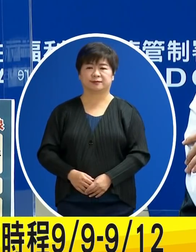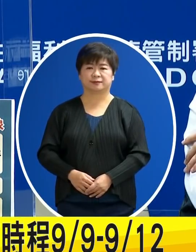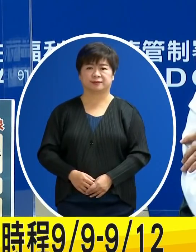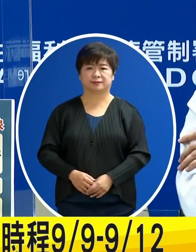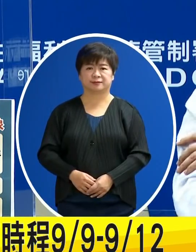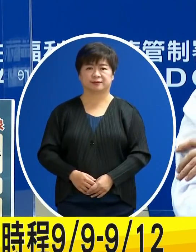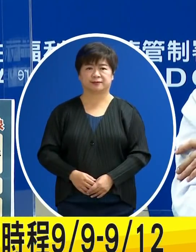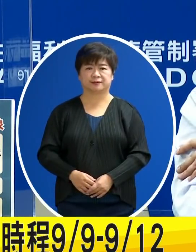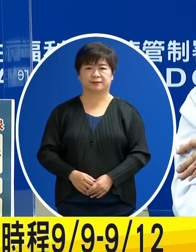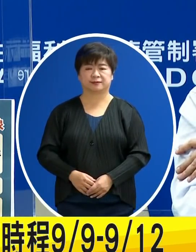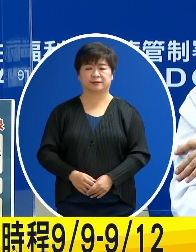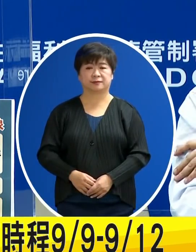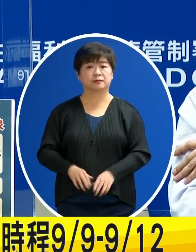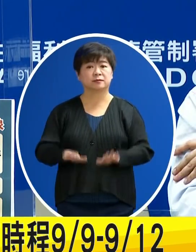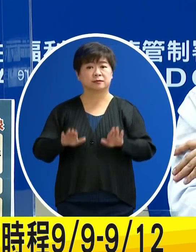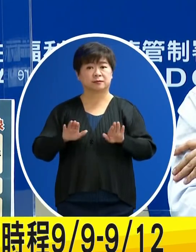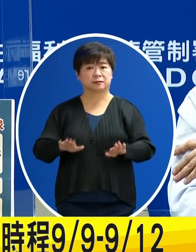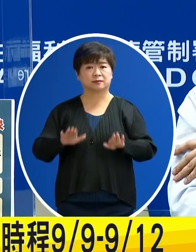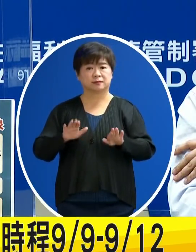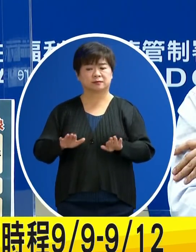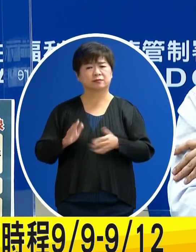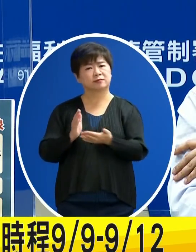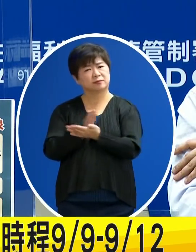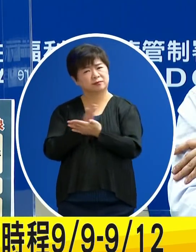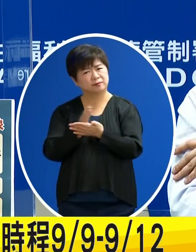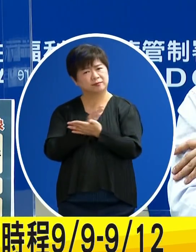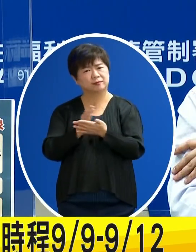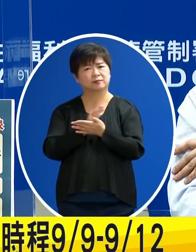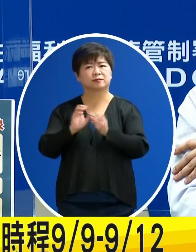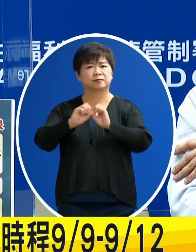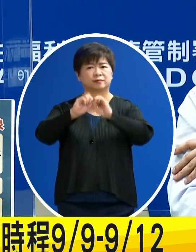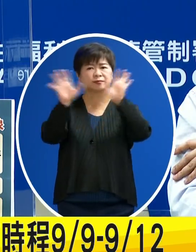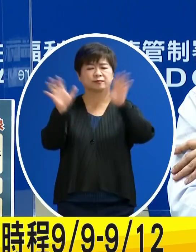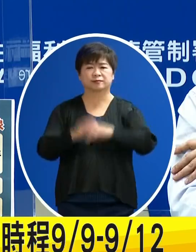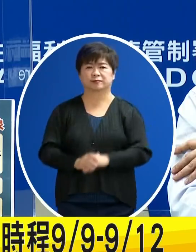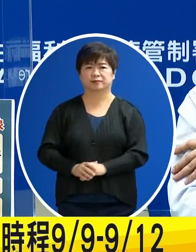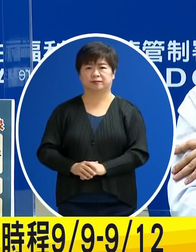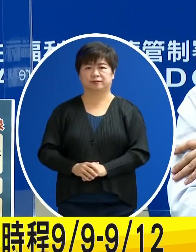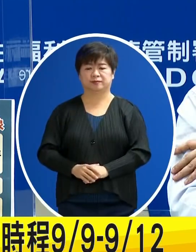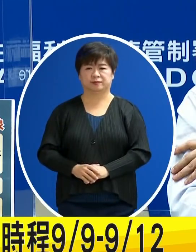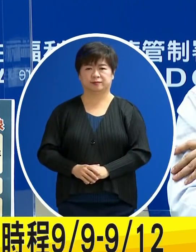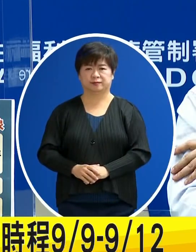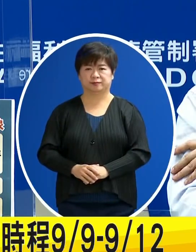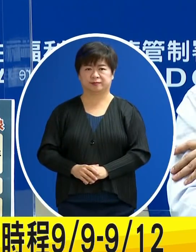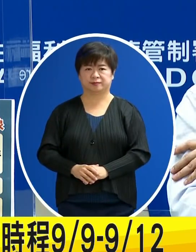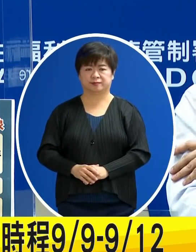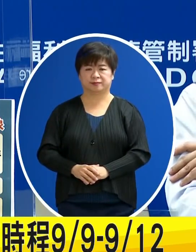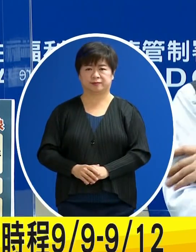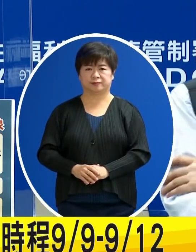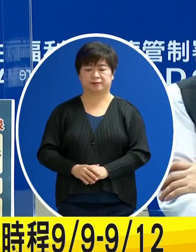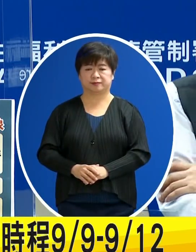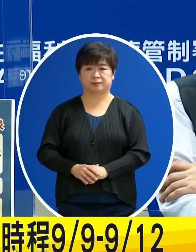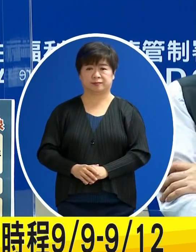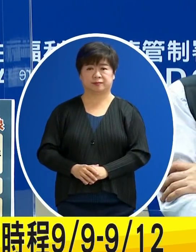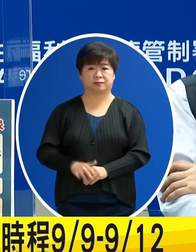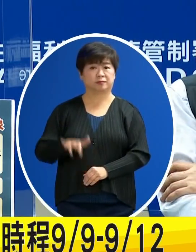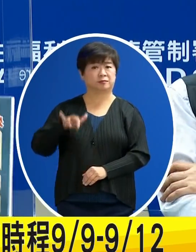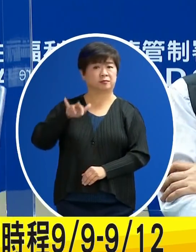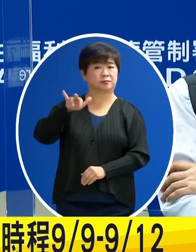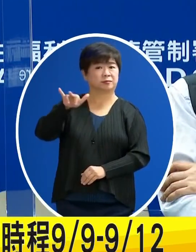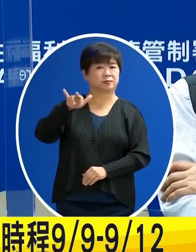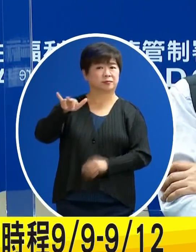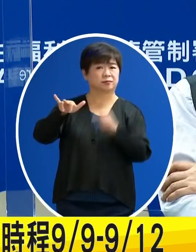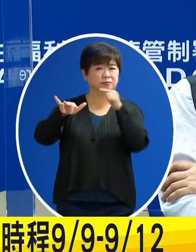那因应整体来讲，就是我们对于这次过去的防空但我们再